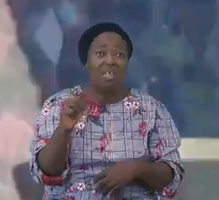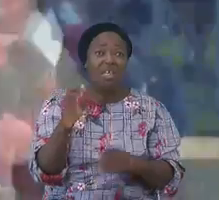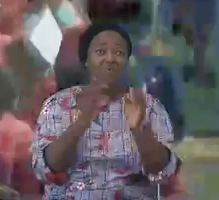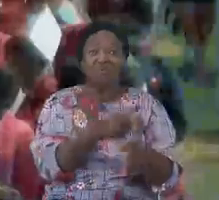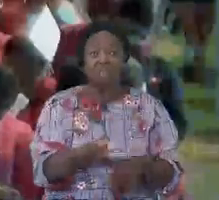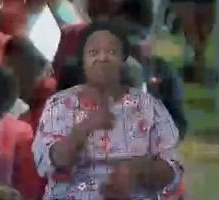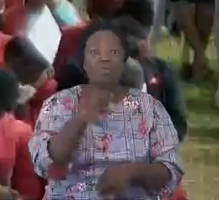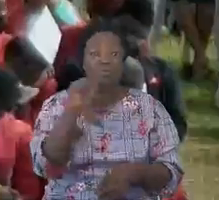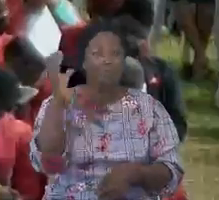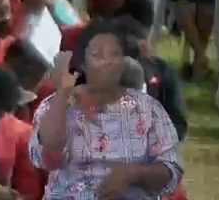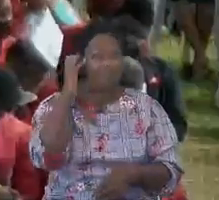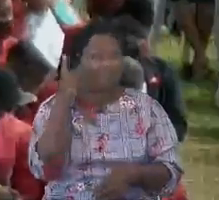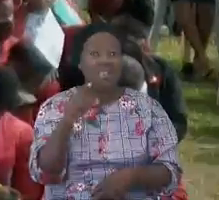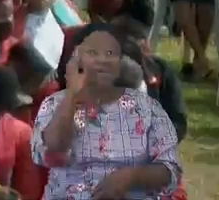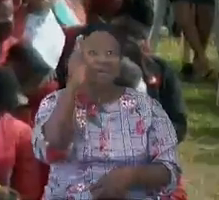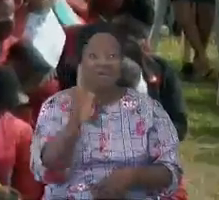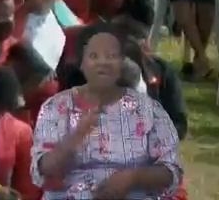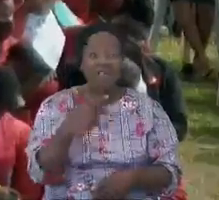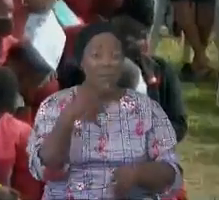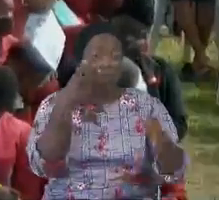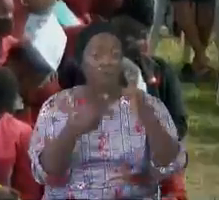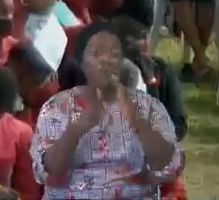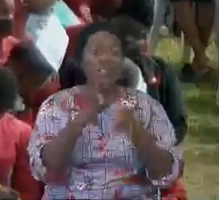écoutent. S'ils ne les écoutent pas,